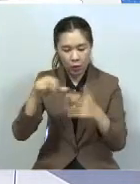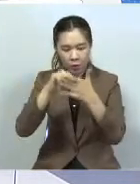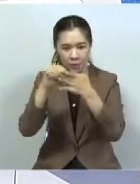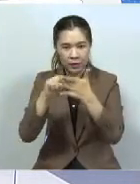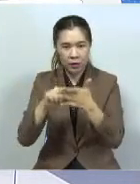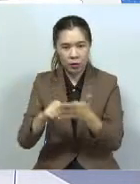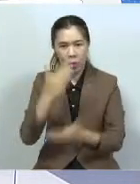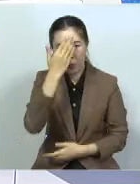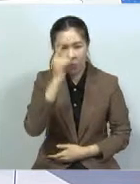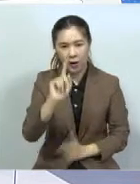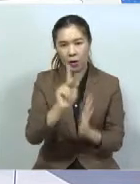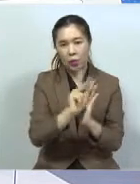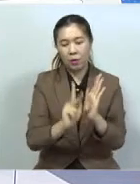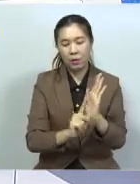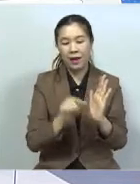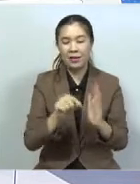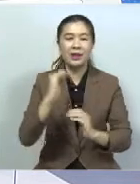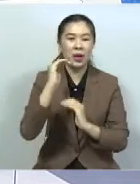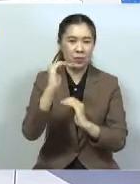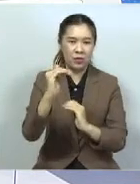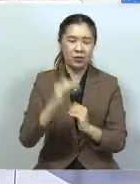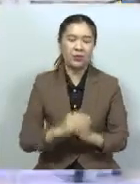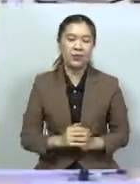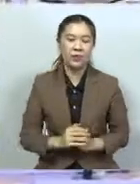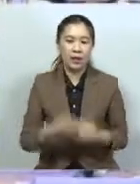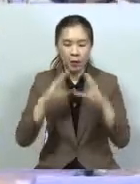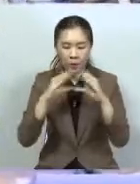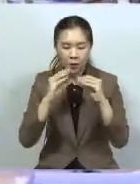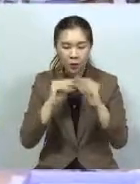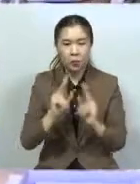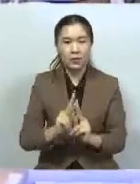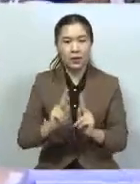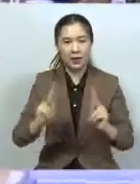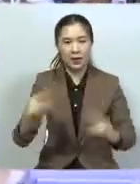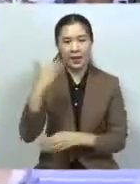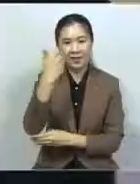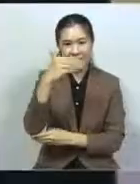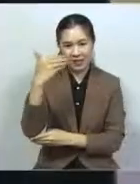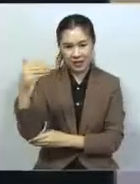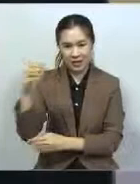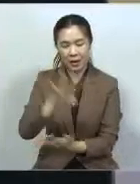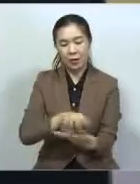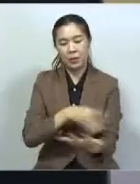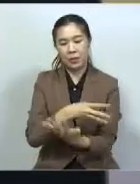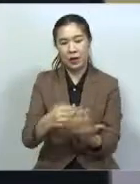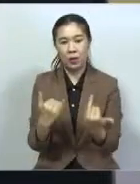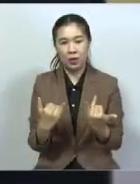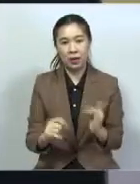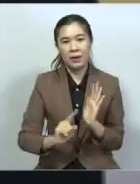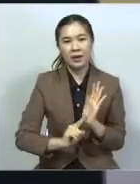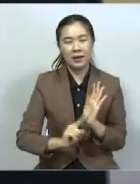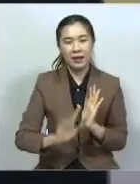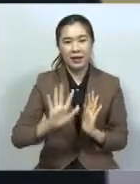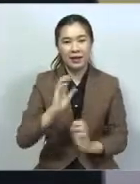พราะว่ามันเป็นเรื่องที่กฎหมายนั้นกำหนดไว้ค่ะซึ่งในการประชุมคณะกรรมการยุทธศาสตร์ชาติในวันนี้นะคะถือว่าเป็นการประชุมครั้งที่